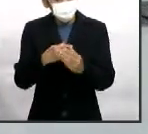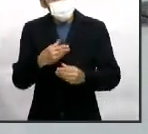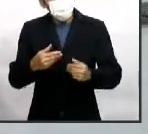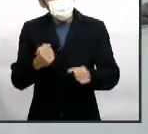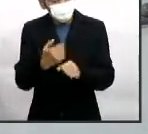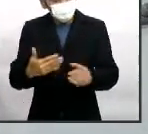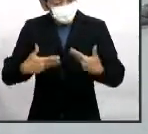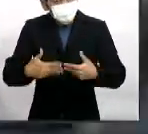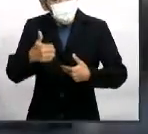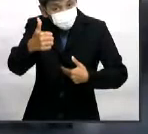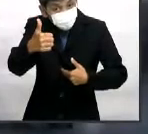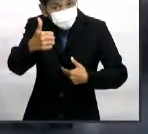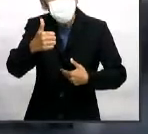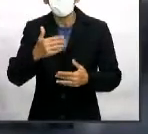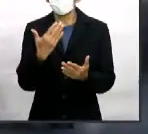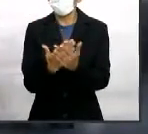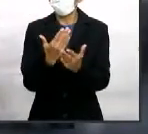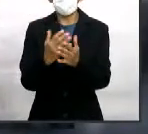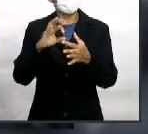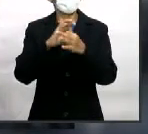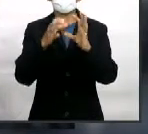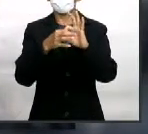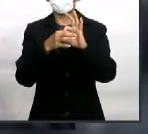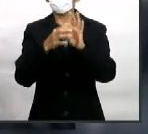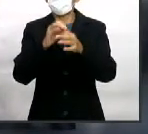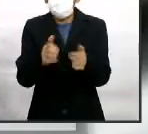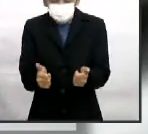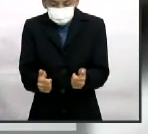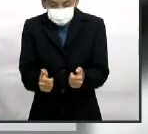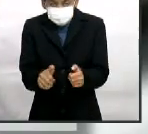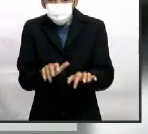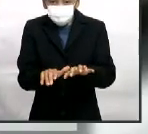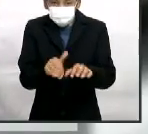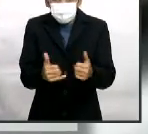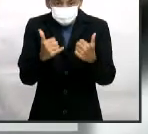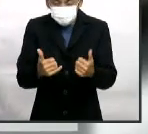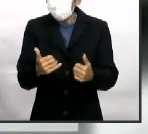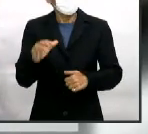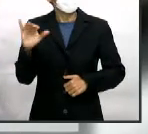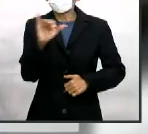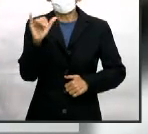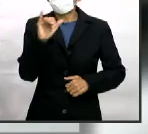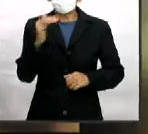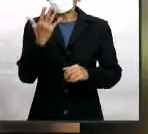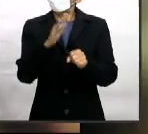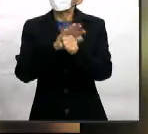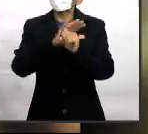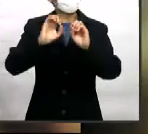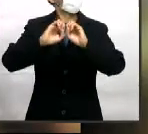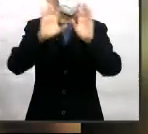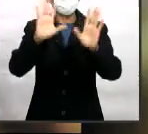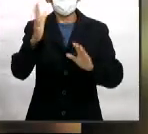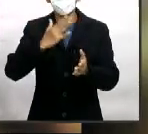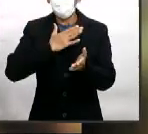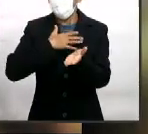สร้างรายได้ให้เราอย่างไรได้บ้าง ถ้านับในเรื่องของรายได้ของกีฬาอีสปอร์ตของพิการเนี่ยผมคิดว่าตอนนี้มันยังไม่ได้มีชัดเจนขนาดนั้นแต่ผมอย